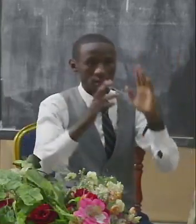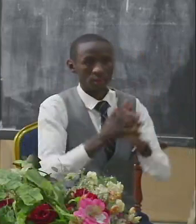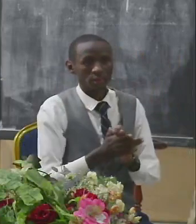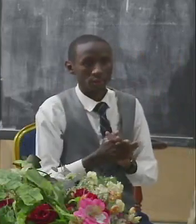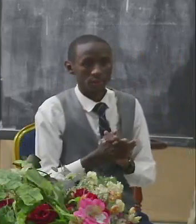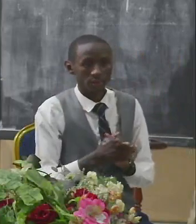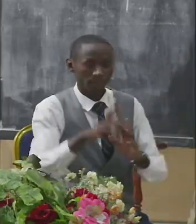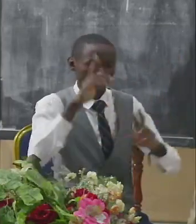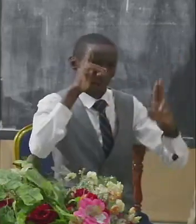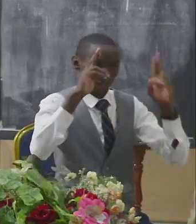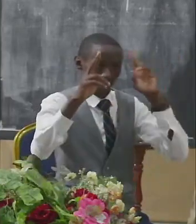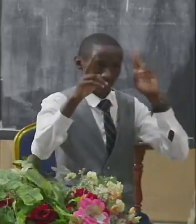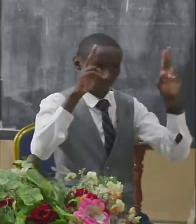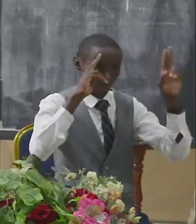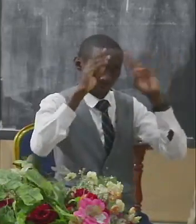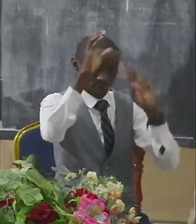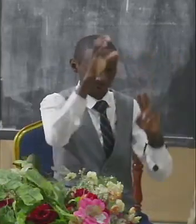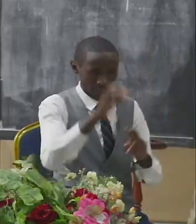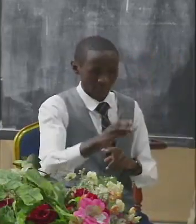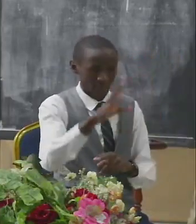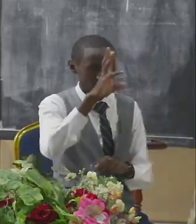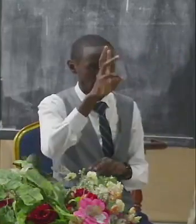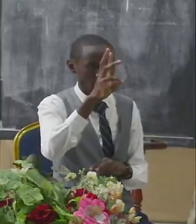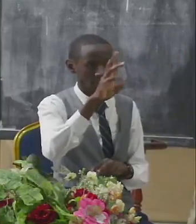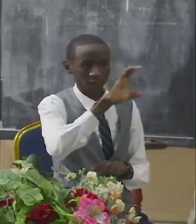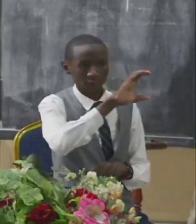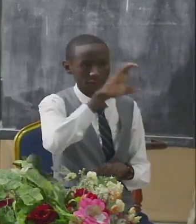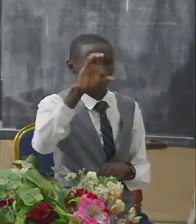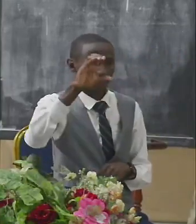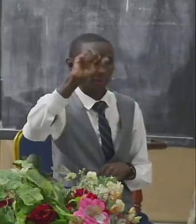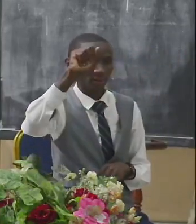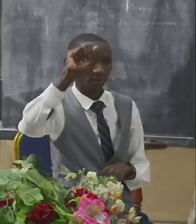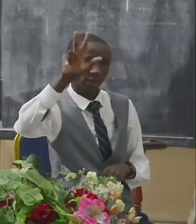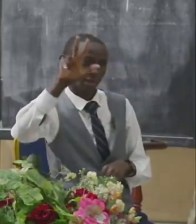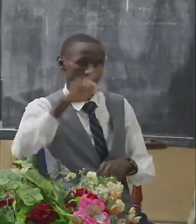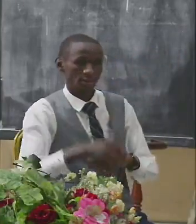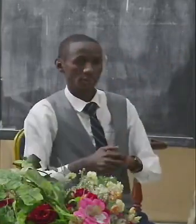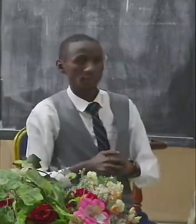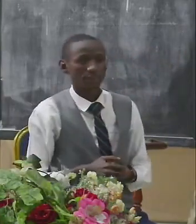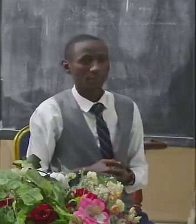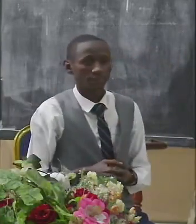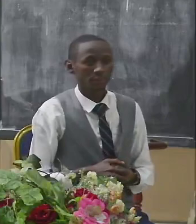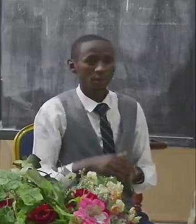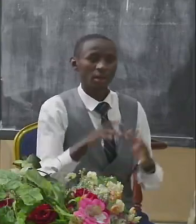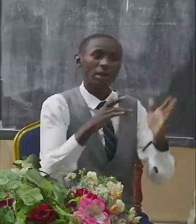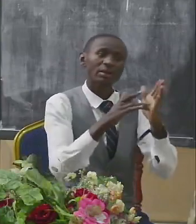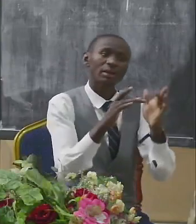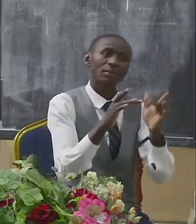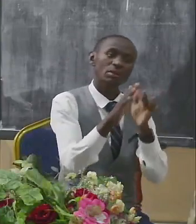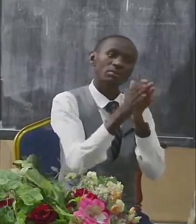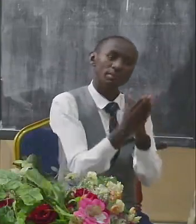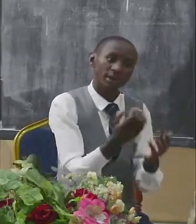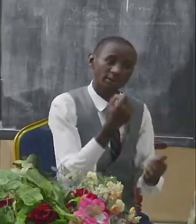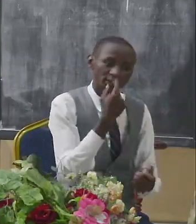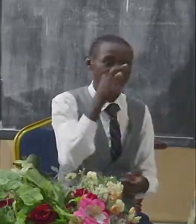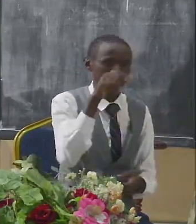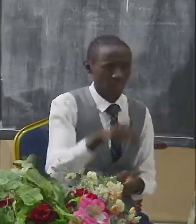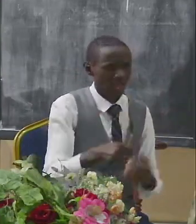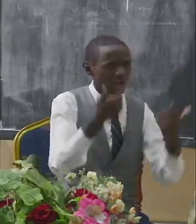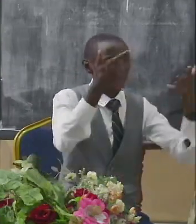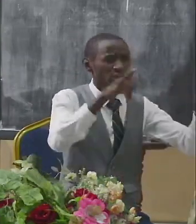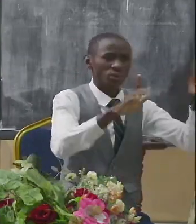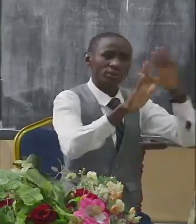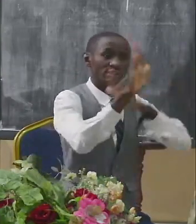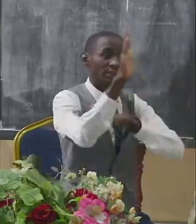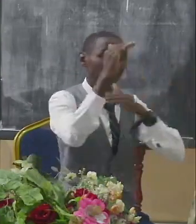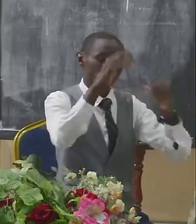Hébreux 6, Waebrania sura 6, verset 13. Mustari wa 13. La Bible dit ceci. Biblia nasema. Lorsque Dieu fit